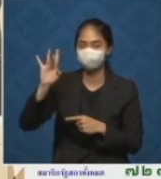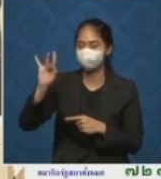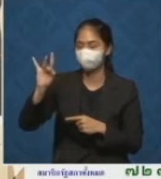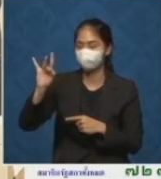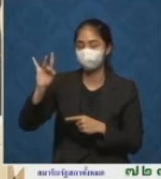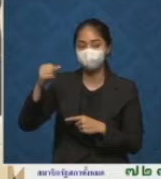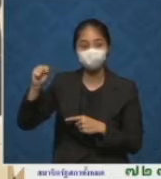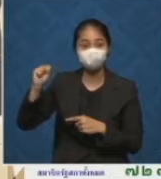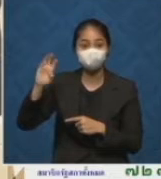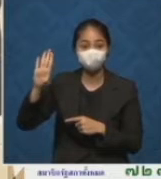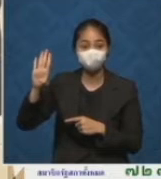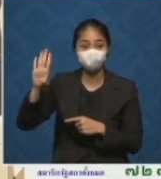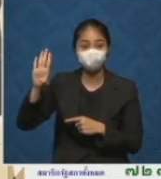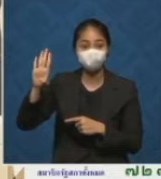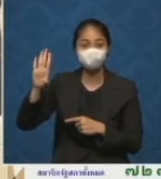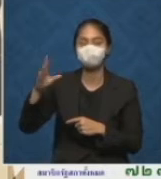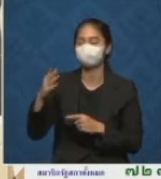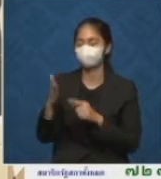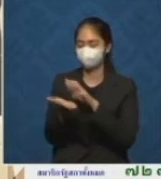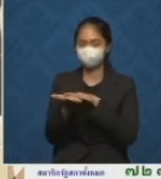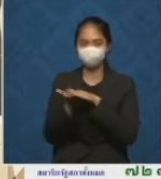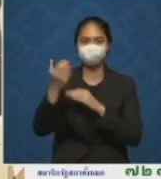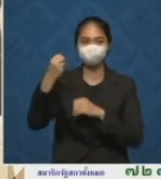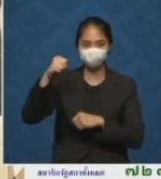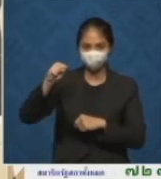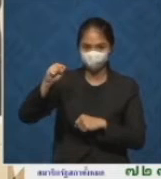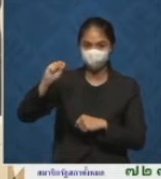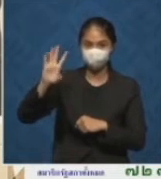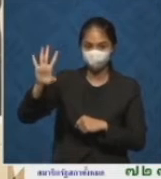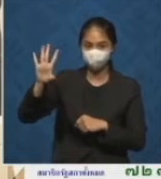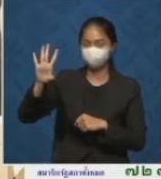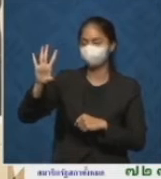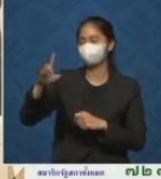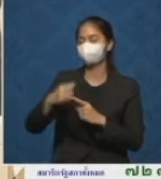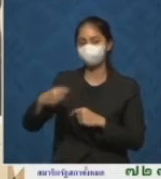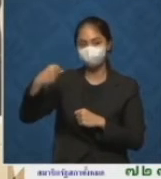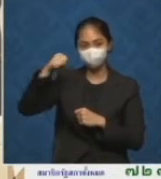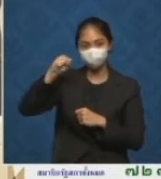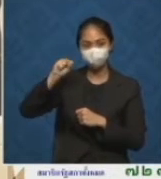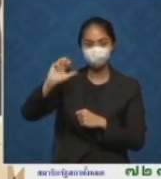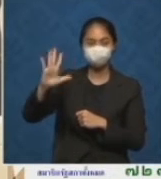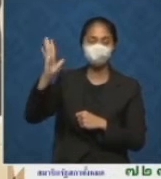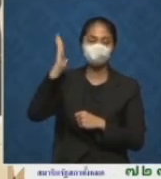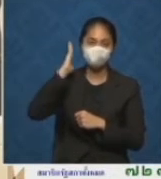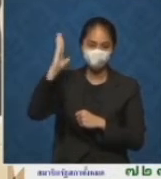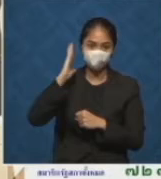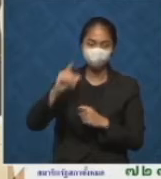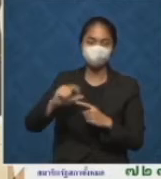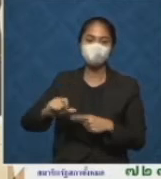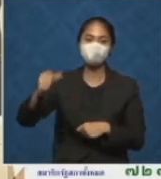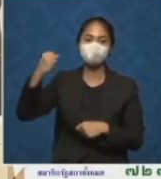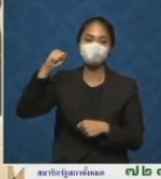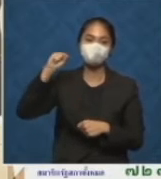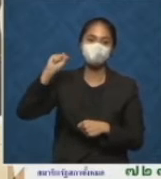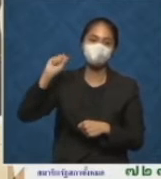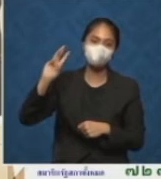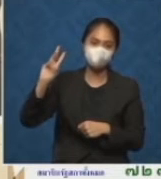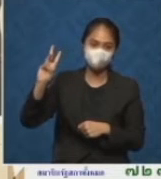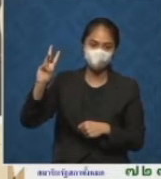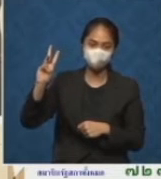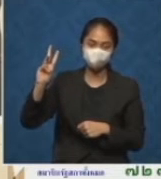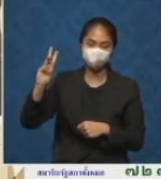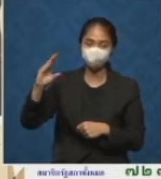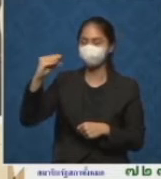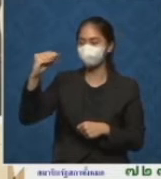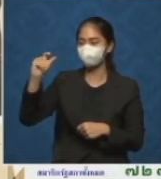สุขเกษตร 15. นายอัมพลจินดาวัฒนะ 16. พล